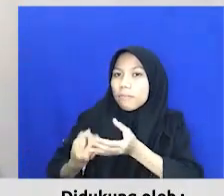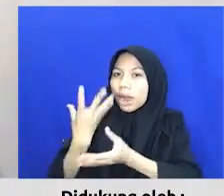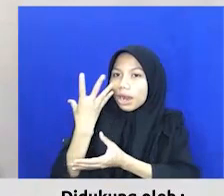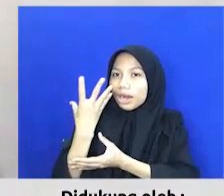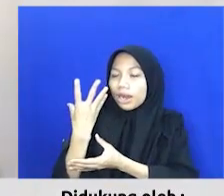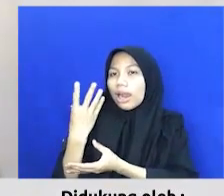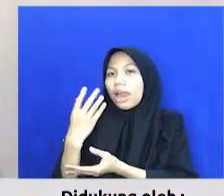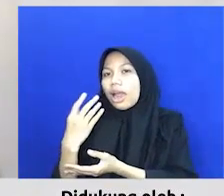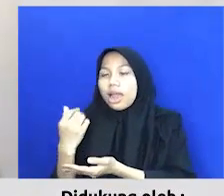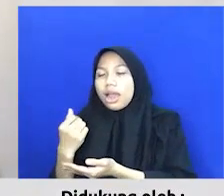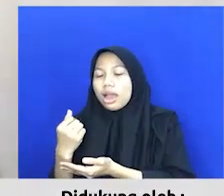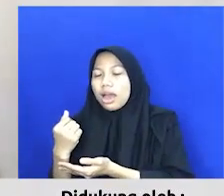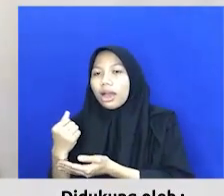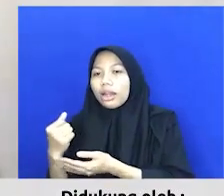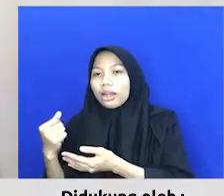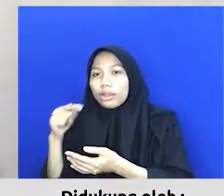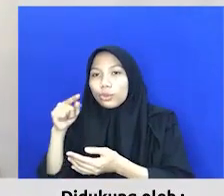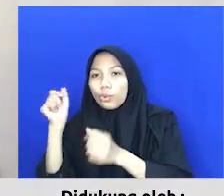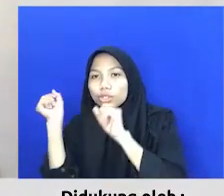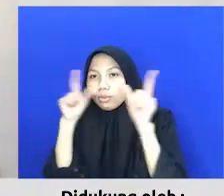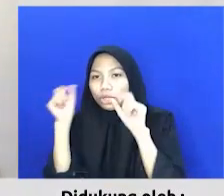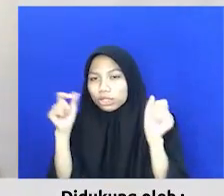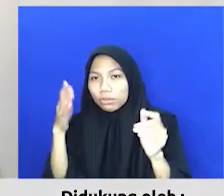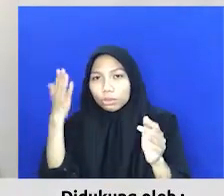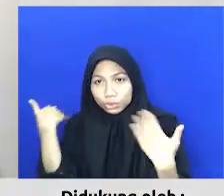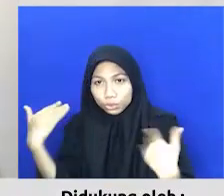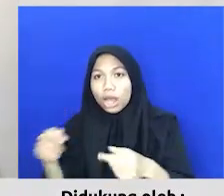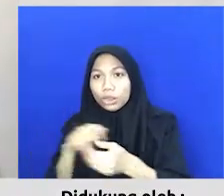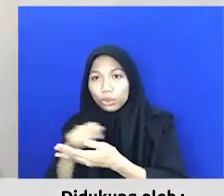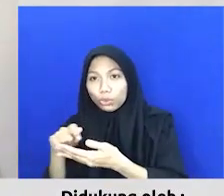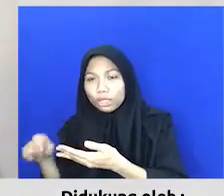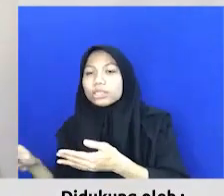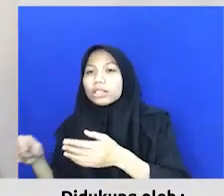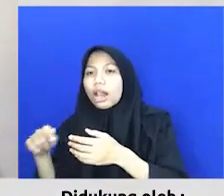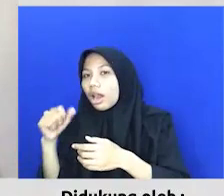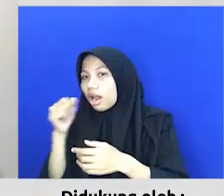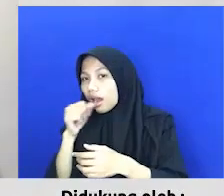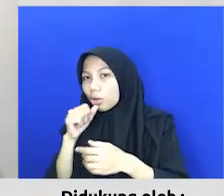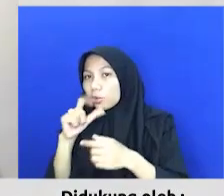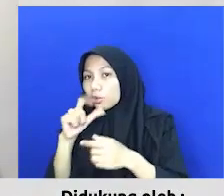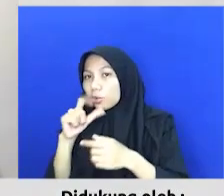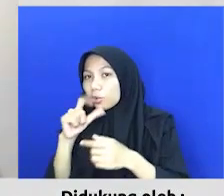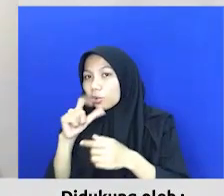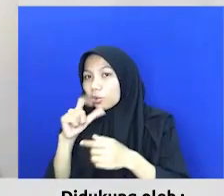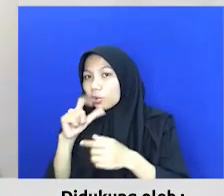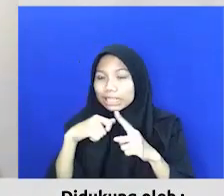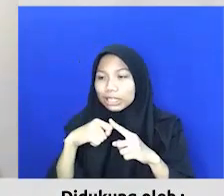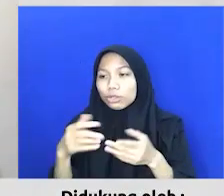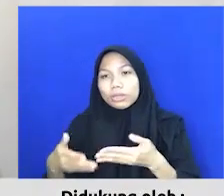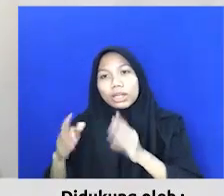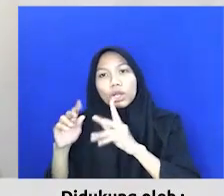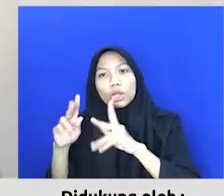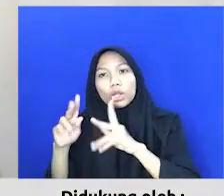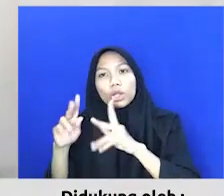yang mengangkat senjata gitu. Jadi saya pikir pengalaman sekolah kehidupannya Pak Usmar